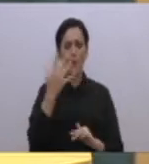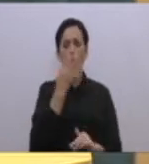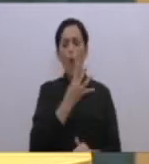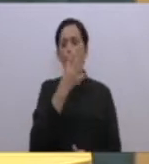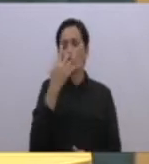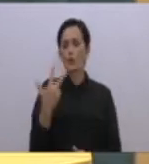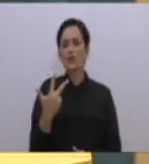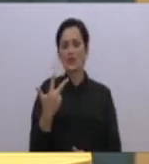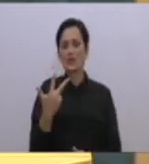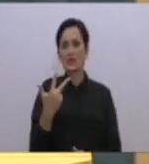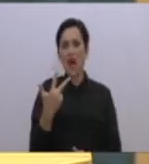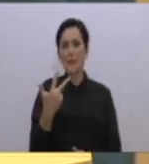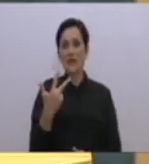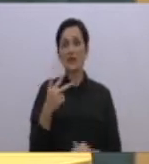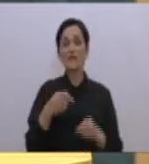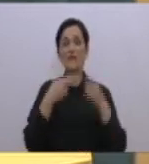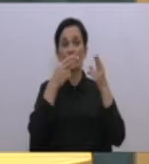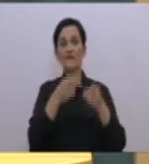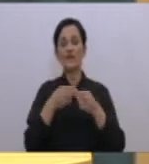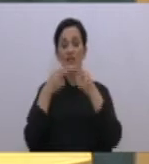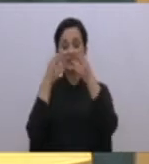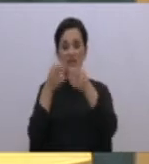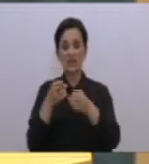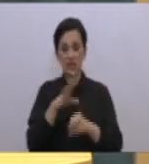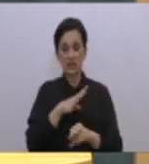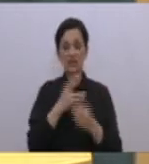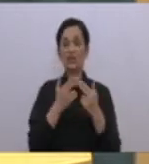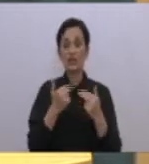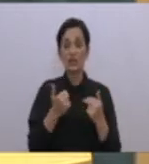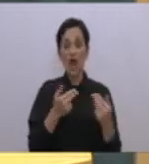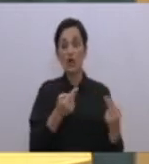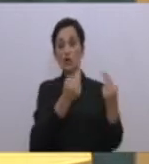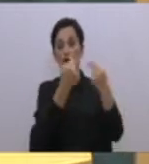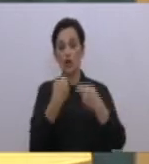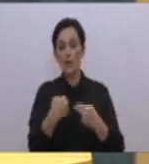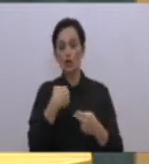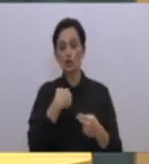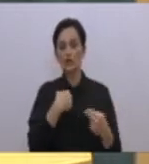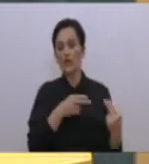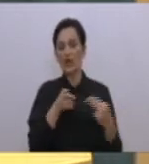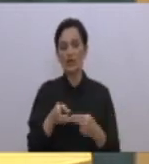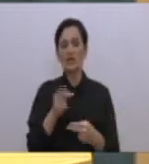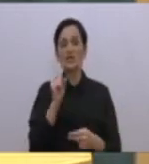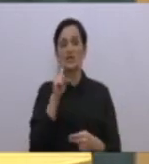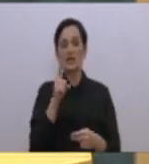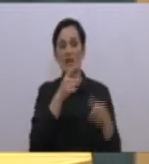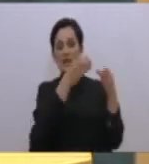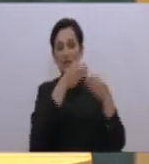43 თავჯდომ ვიზიტი გასვლითი და შემოსვლით ჩვენთან ვიზიტად იყო 11